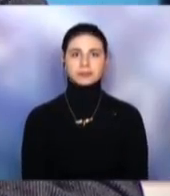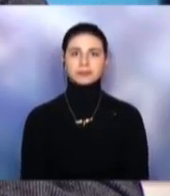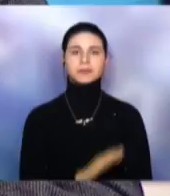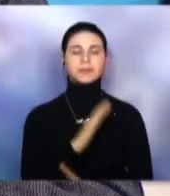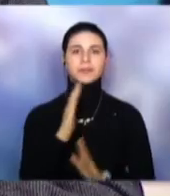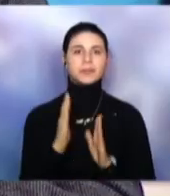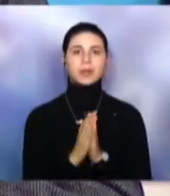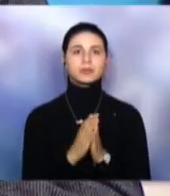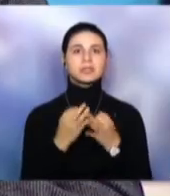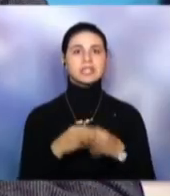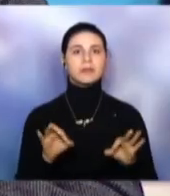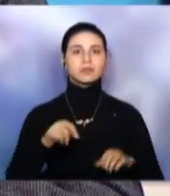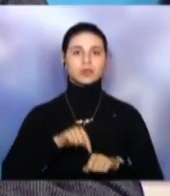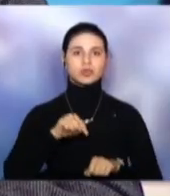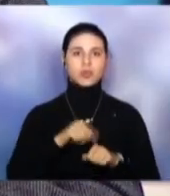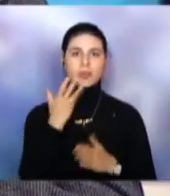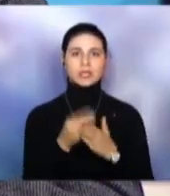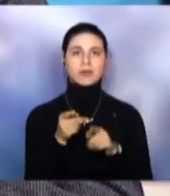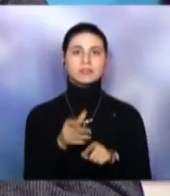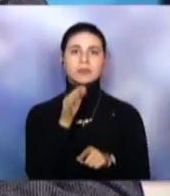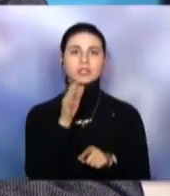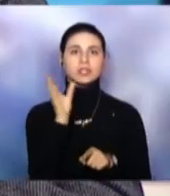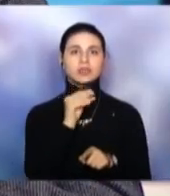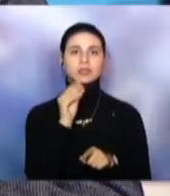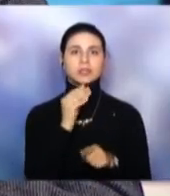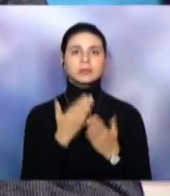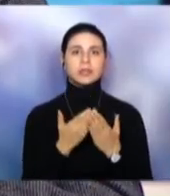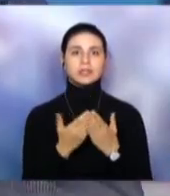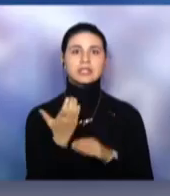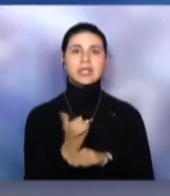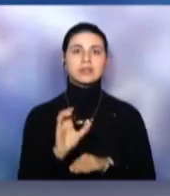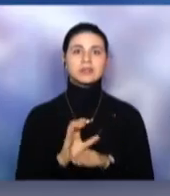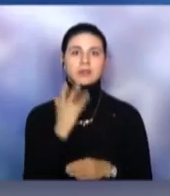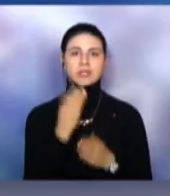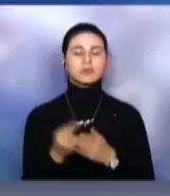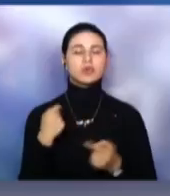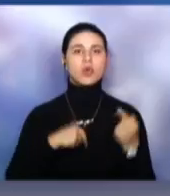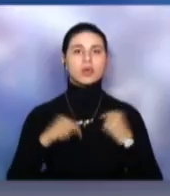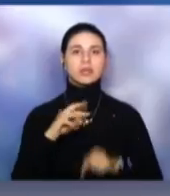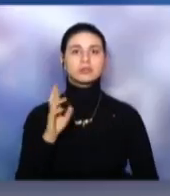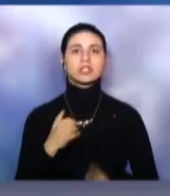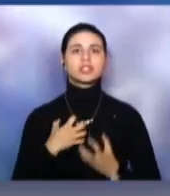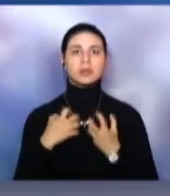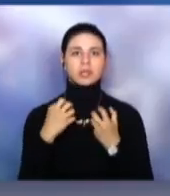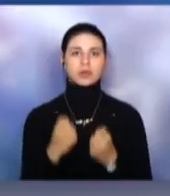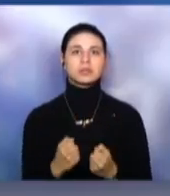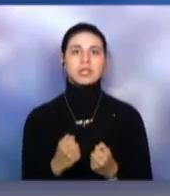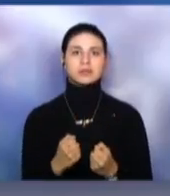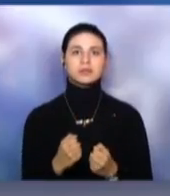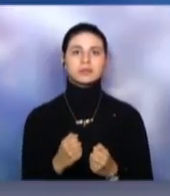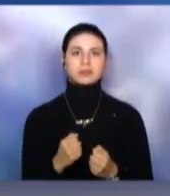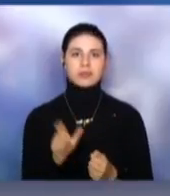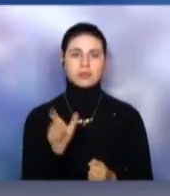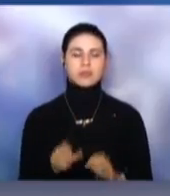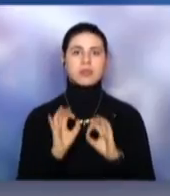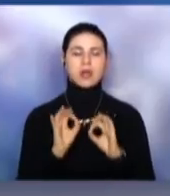აბსოლუტურად თავისუფლად გრძნობენ თავს მაშინაც კი როდესაც დატვირთვა მათი ორგანიზმისათვის და მათი ჩართულობისათვის შეუფერებელი